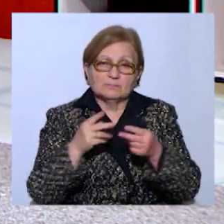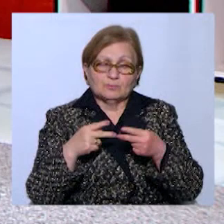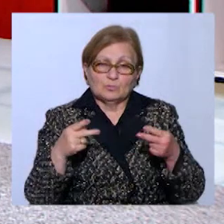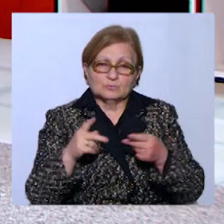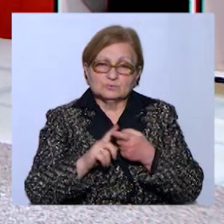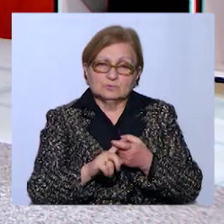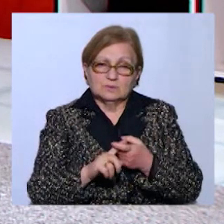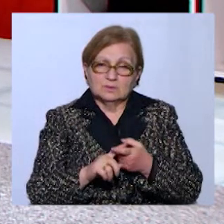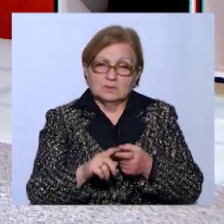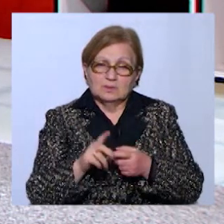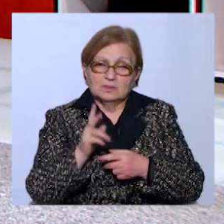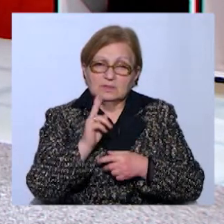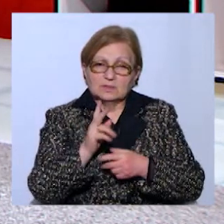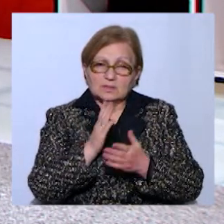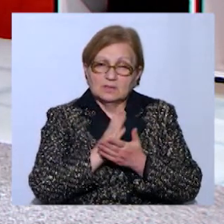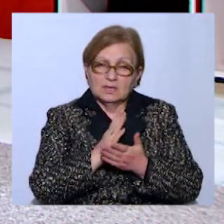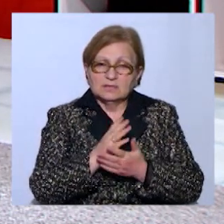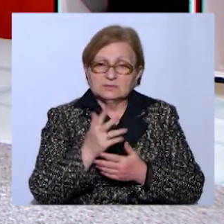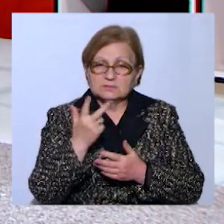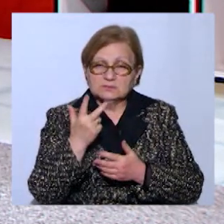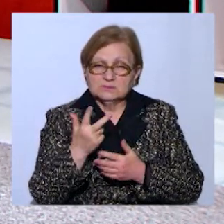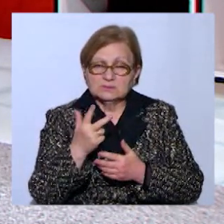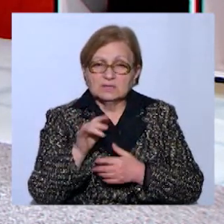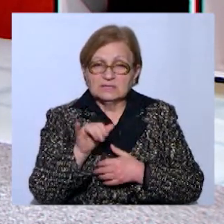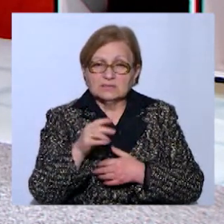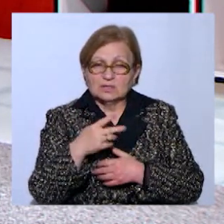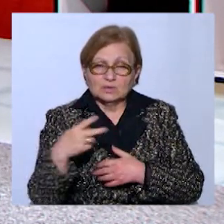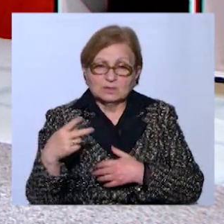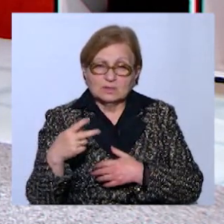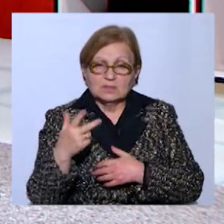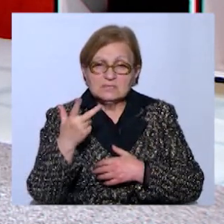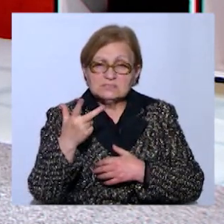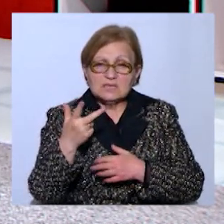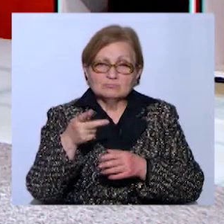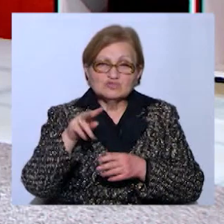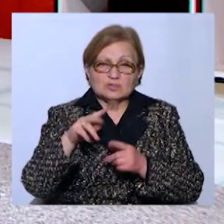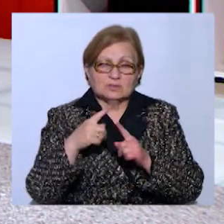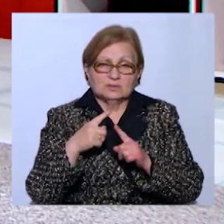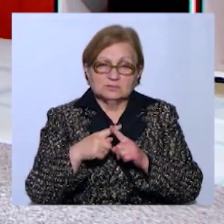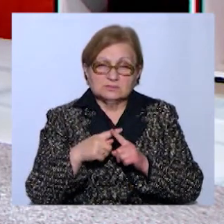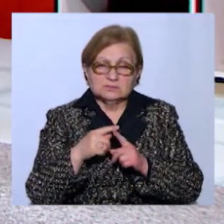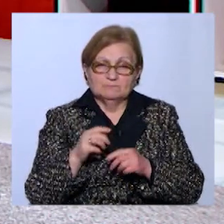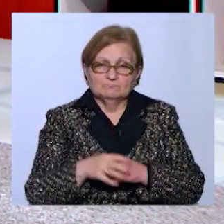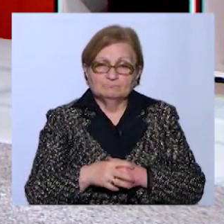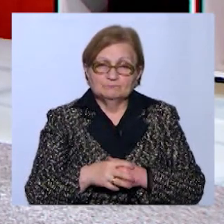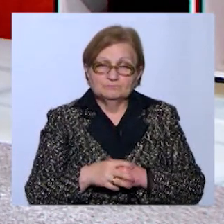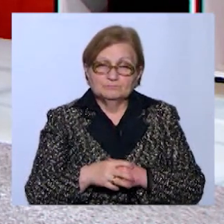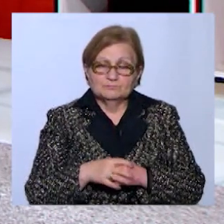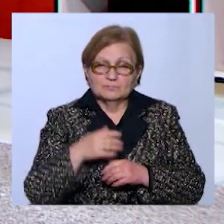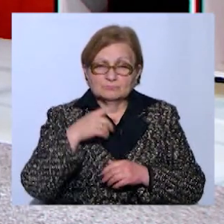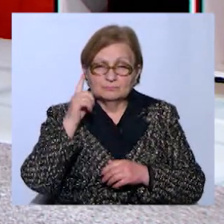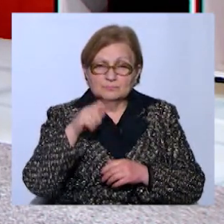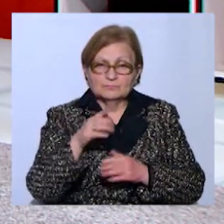k არის 3-ის და ჩაიწერება y უდრის 3-ჯერ x-ი. მოდით ახლა ჩვენ ვიცით, რომ